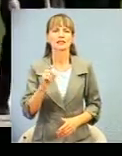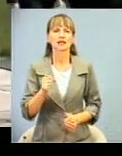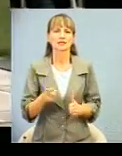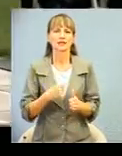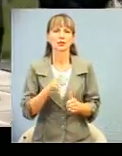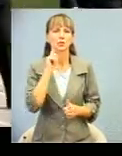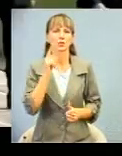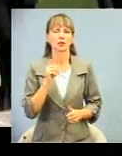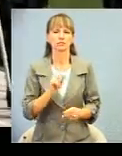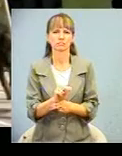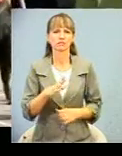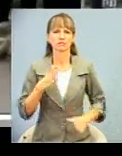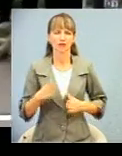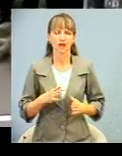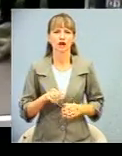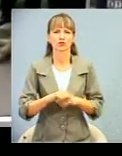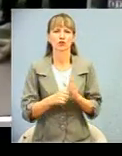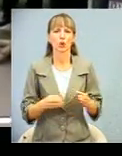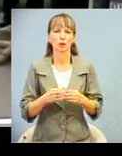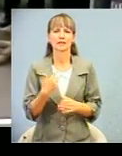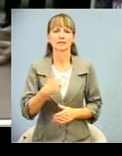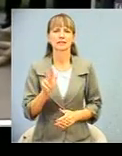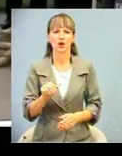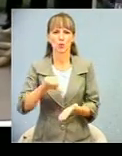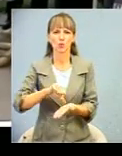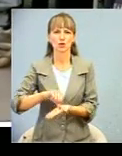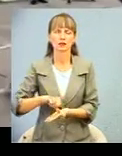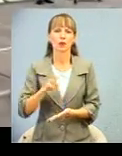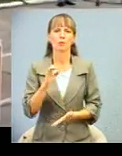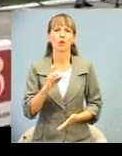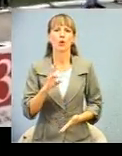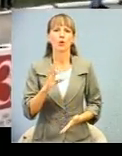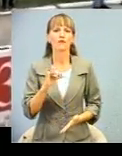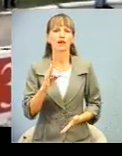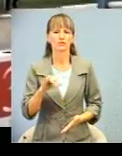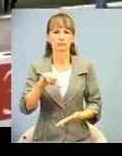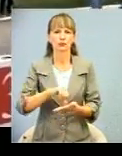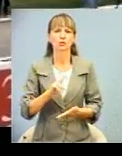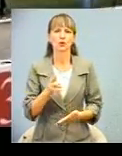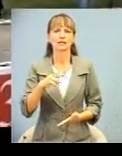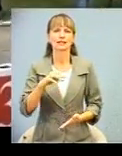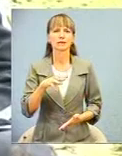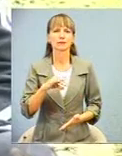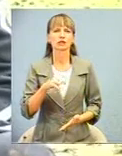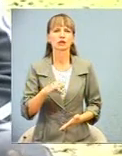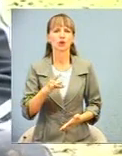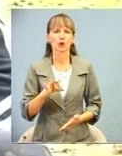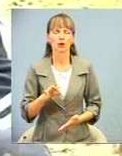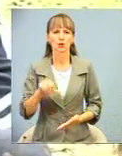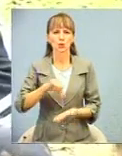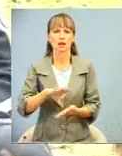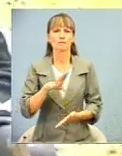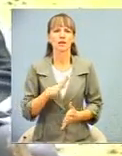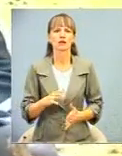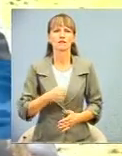кінолог» боролися 16 команд, загалом 33 учасники. Буковину представляв тільки Дмитро Андрусяк. Учасники були більші за